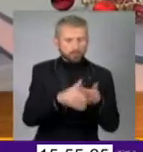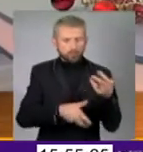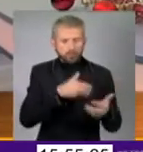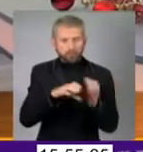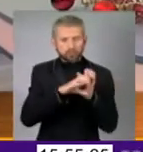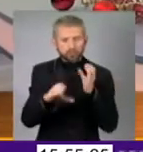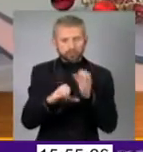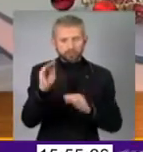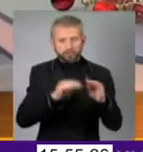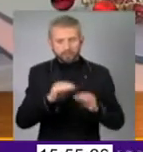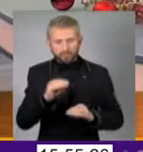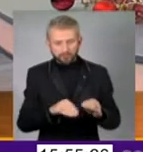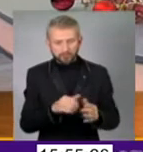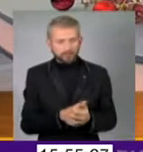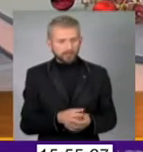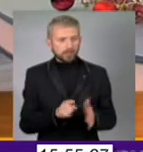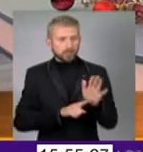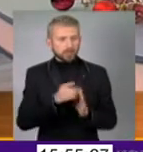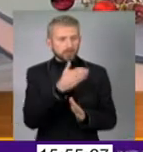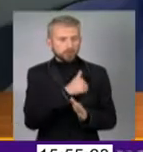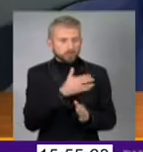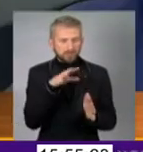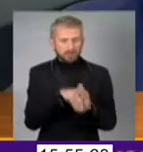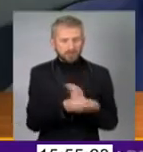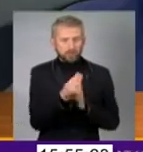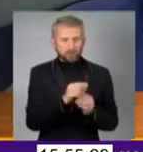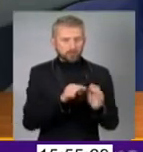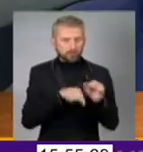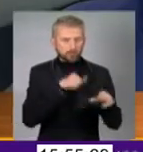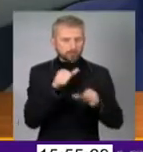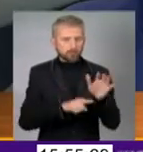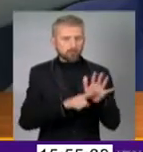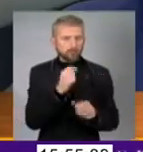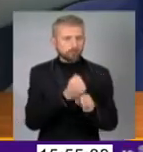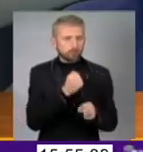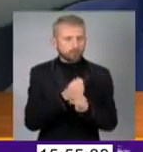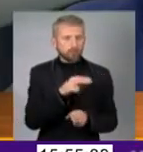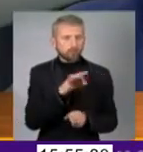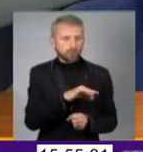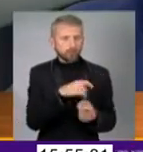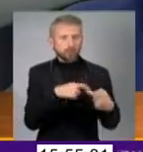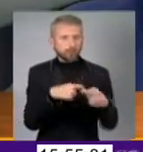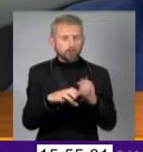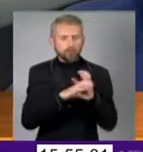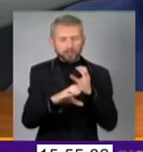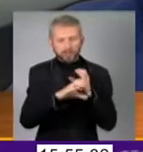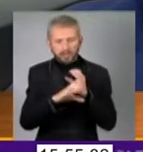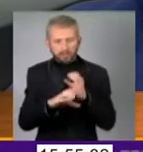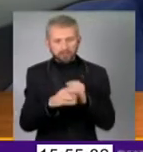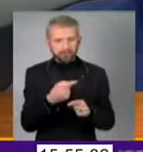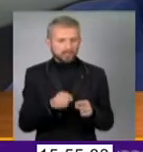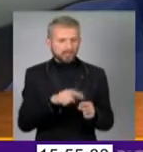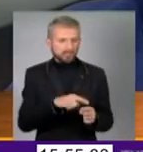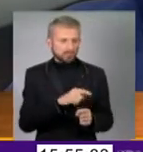труби міняємо. Спочатку ми заклали кошти і в цьому році почали роботи по комунікаціям, угу. Це якраз